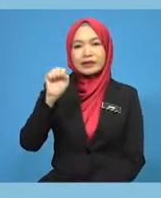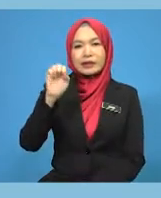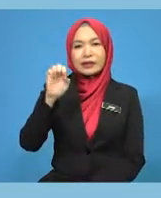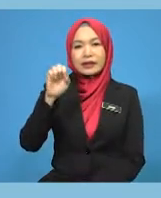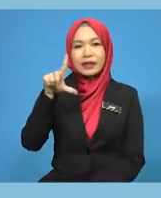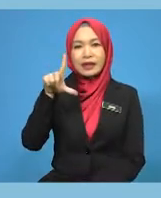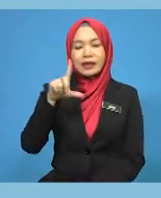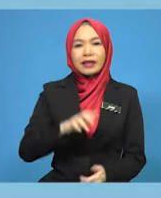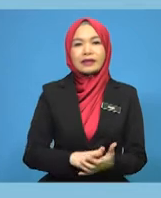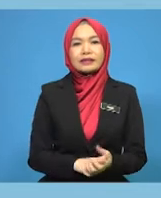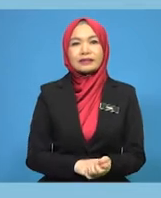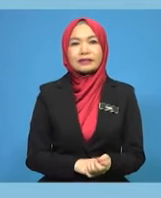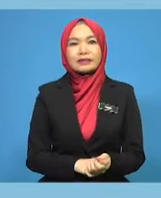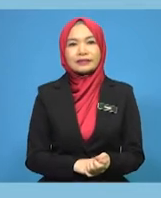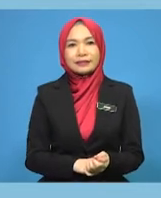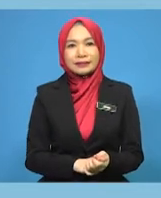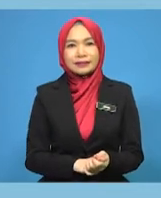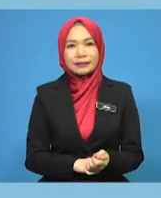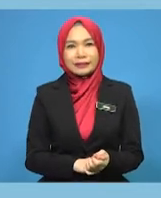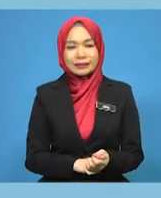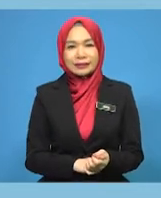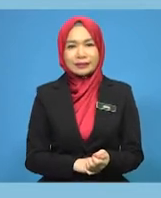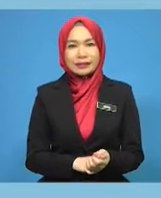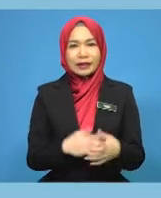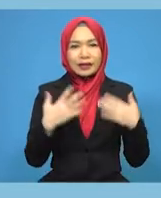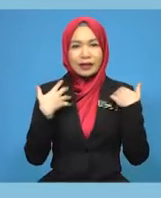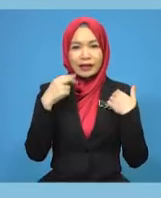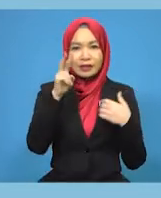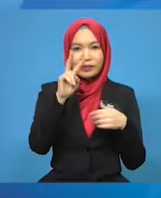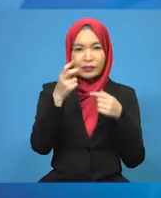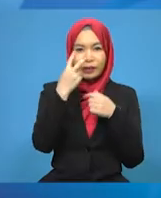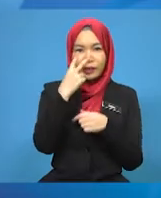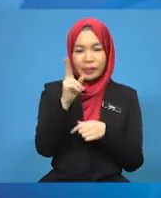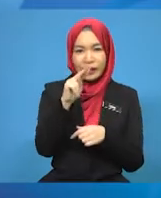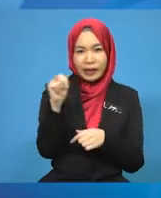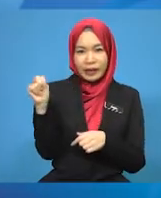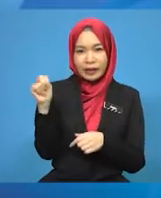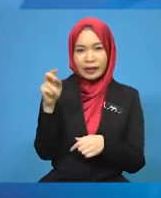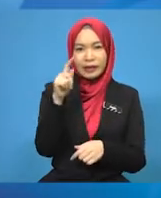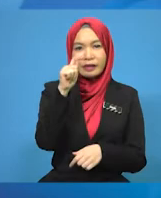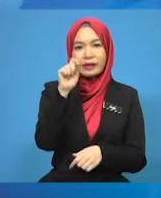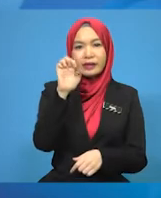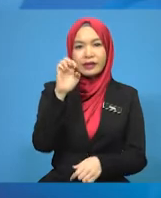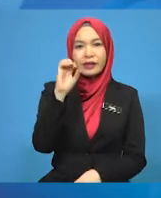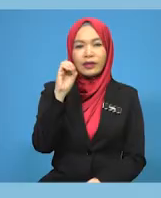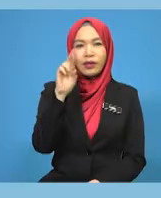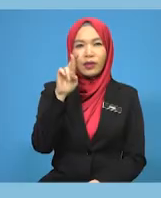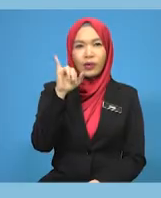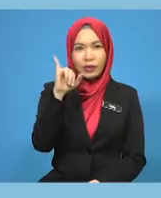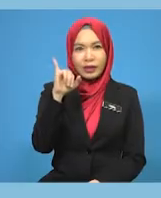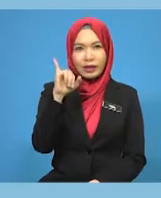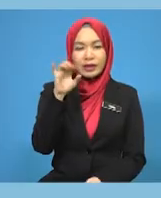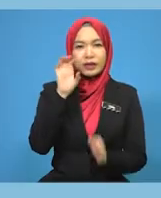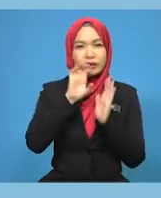visual sensation dan memiliki dua pandangan teori. Antara warna-warna sensual adalah